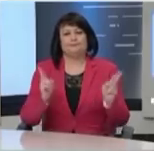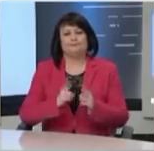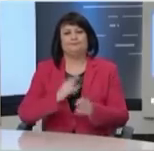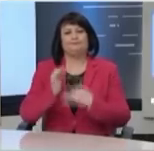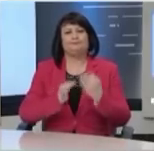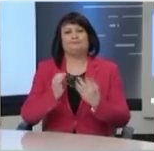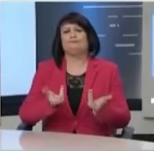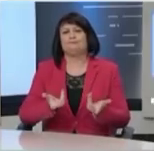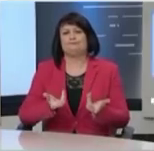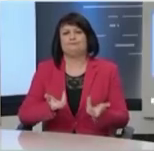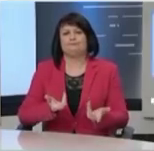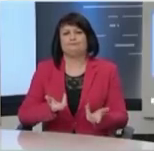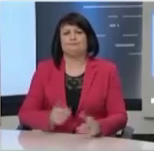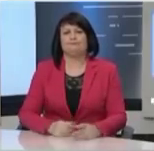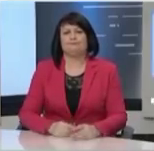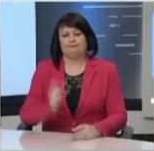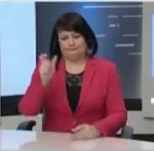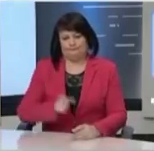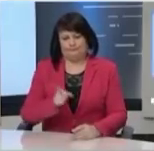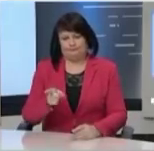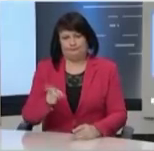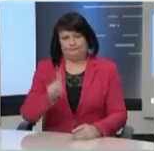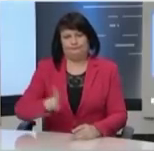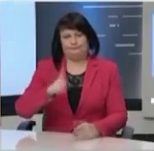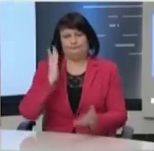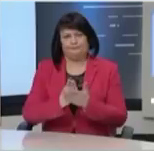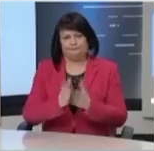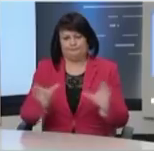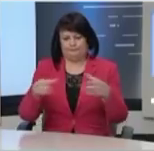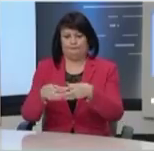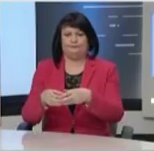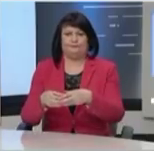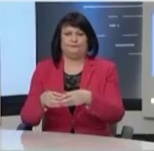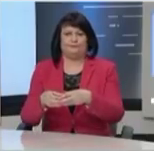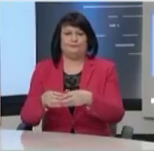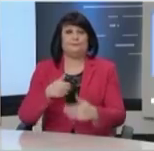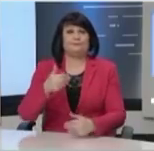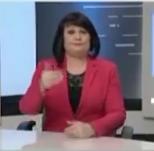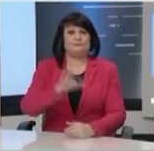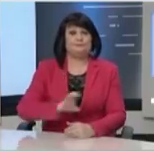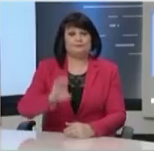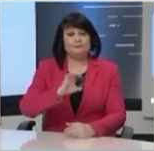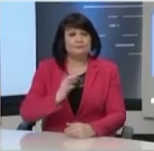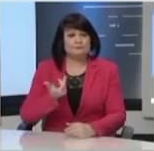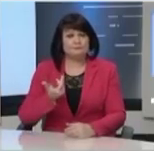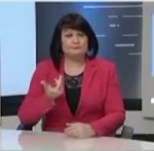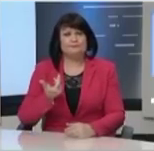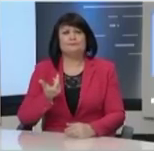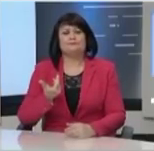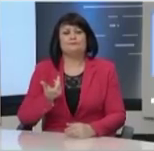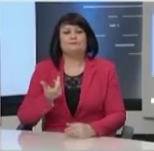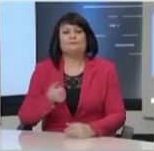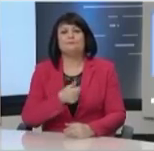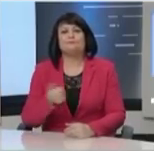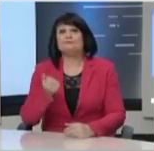λοιπόν, έχετε επιλέξει στρατόπεδο στη συζήτηση για το μέλλον της Ευρώπης και του κόσμου, μόνο που